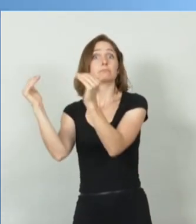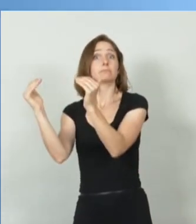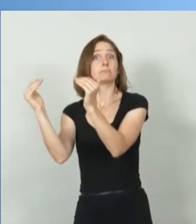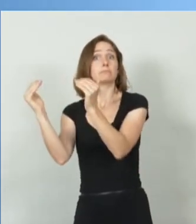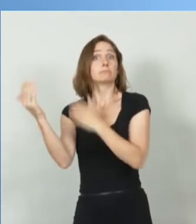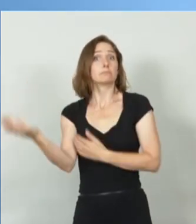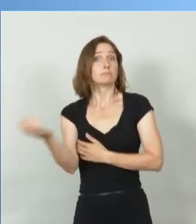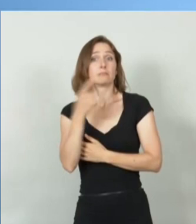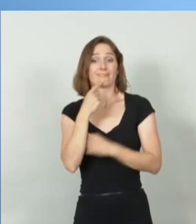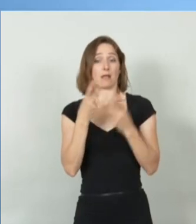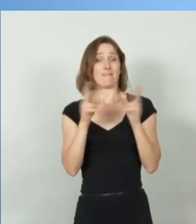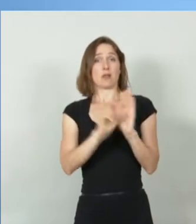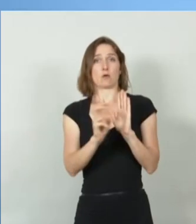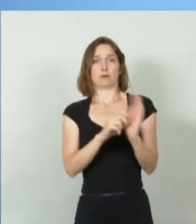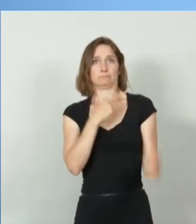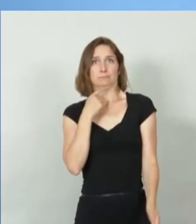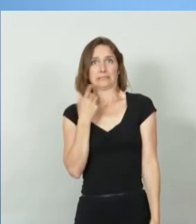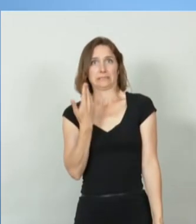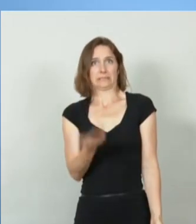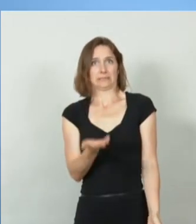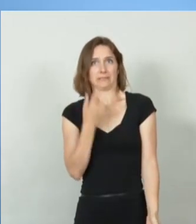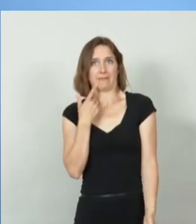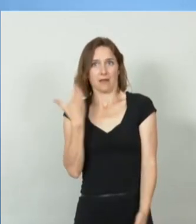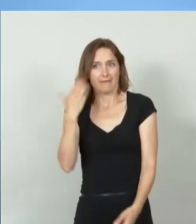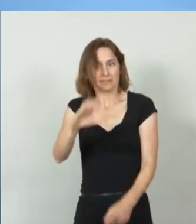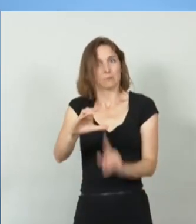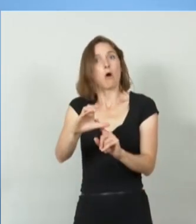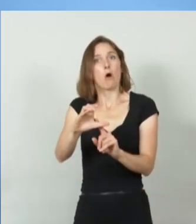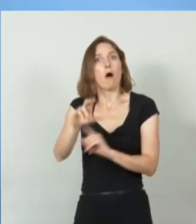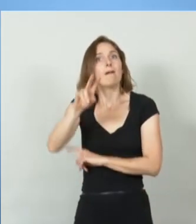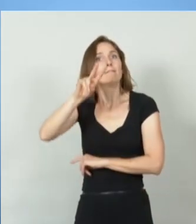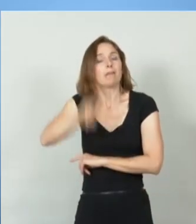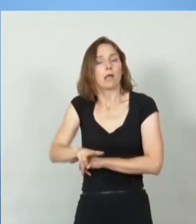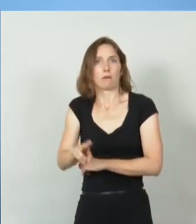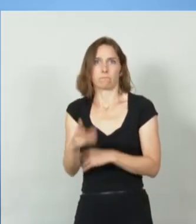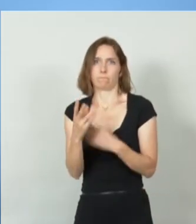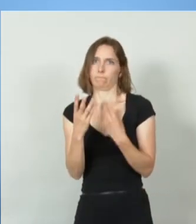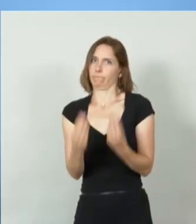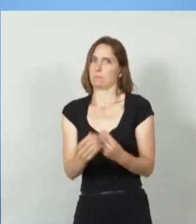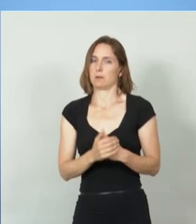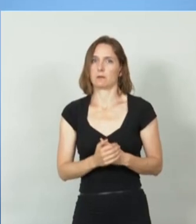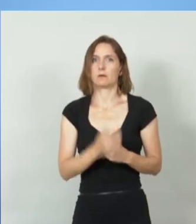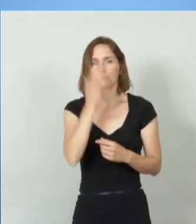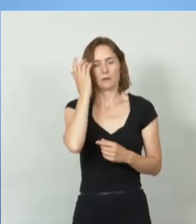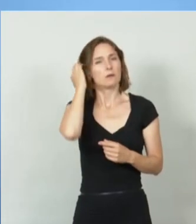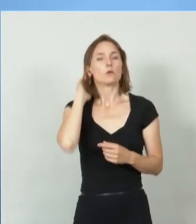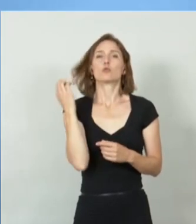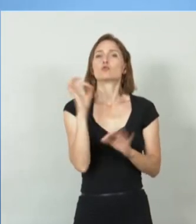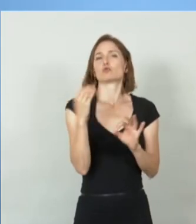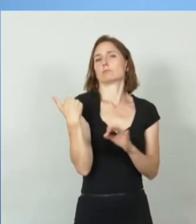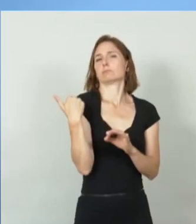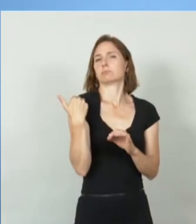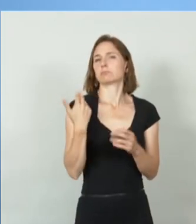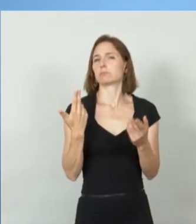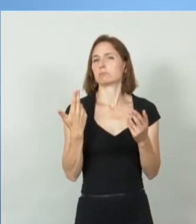pas mis la ville de Grenoble c'est ridiculement faible en termes d'investissement et cette démonstration renforce mes propos introductifs sur la situation de Grenoble